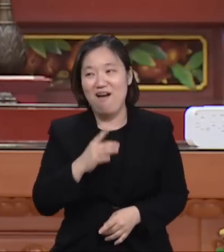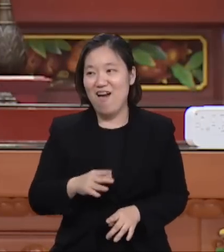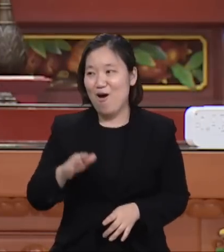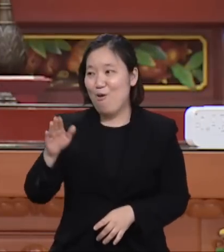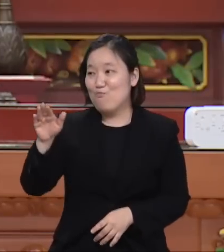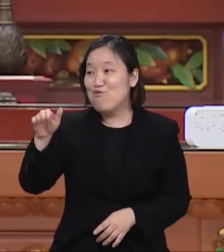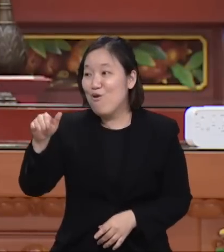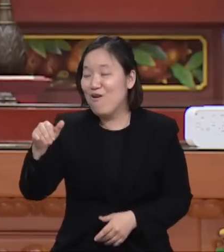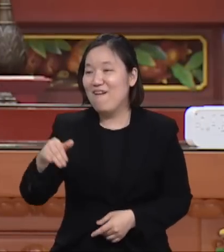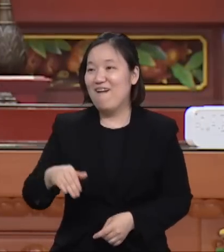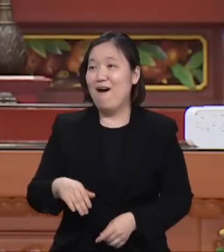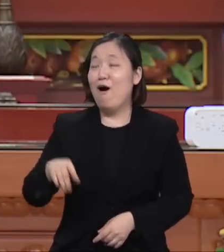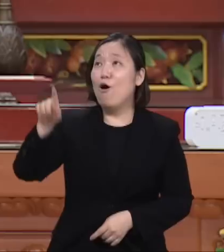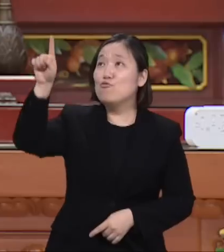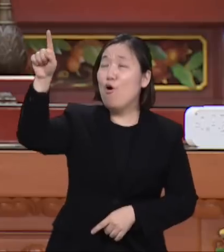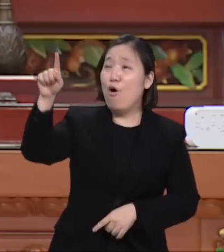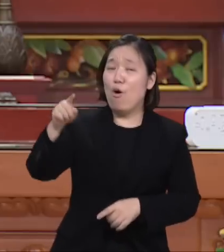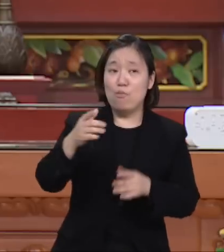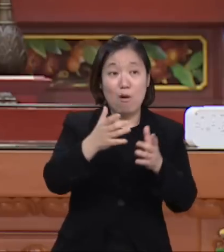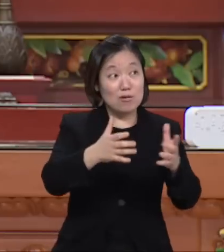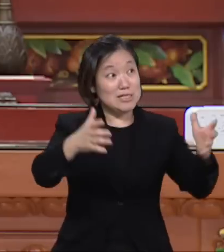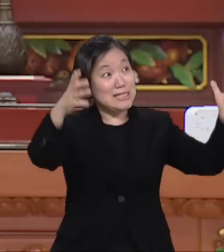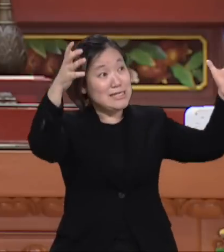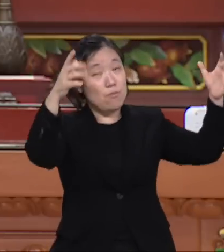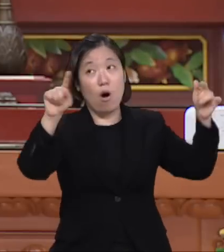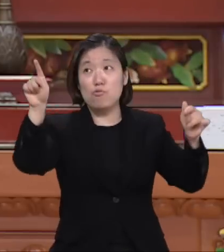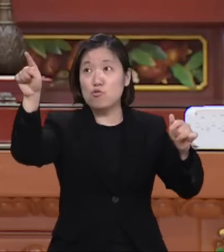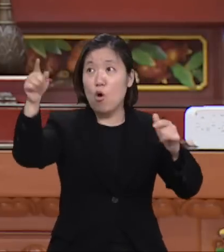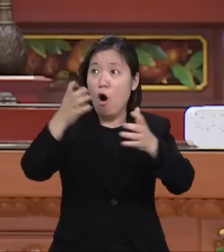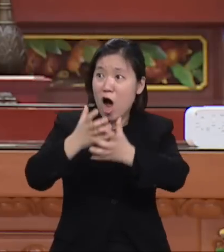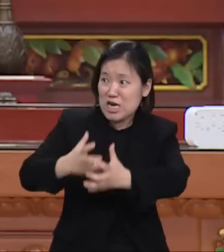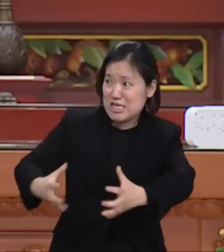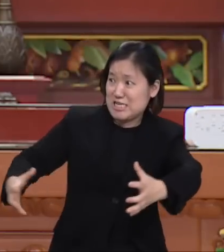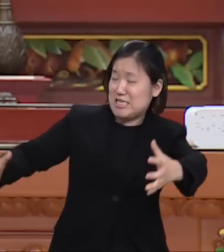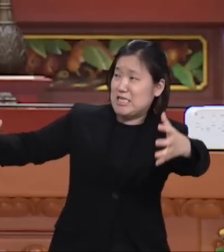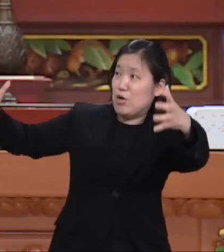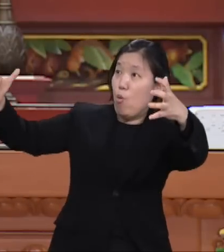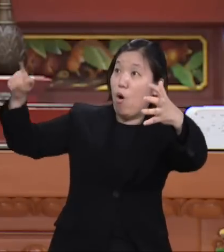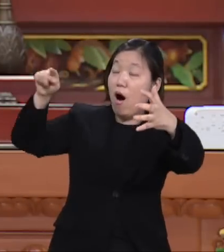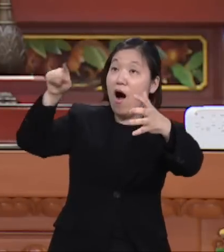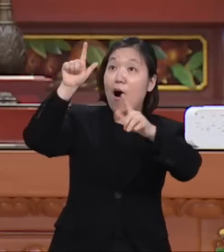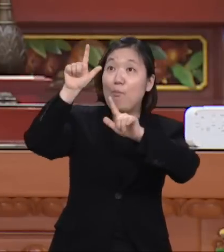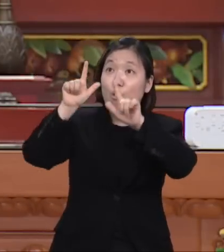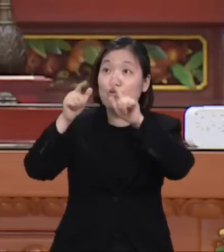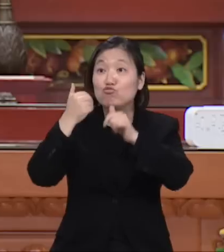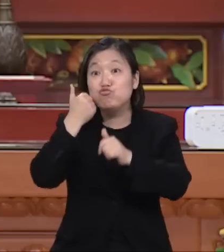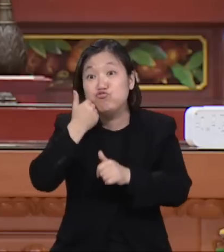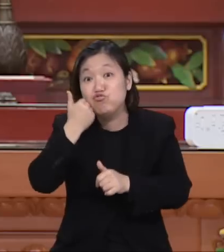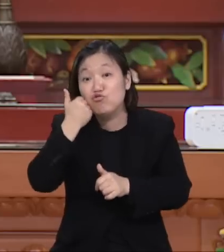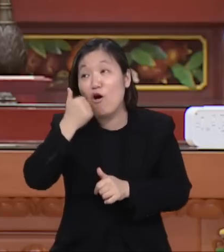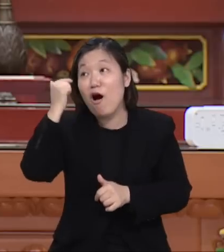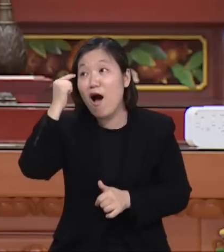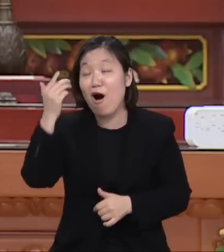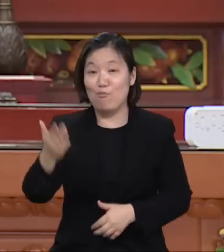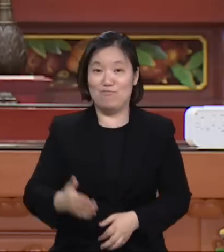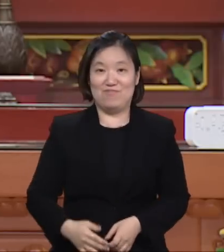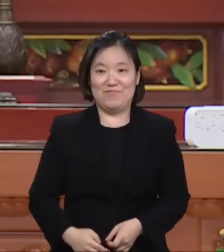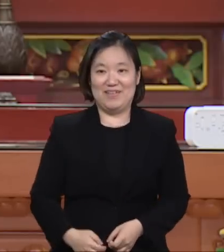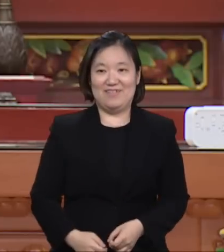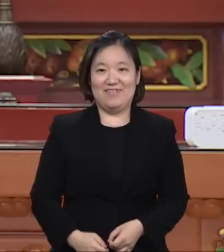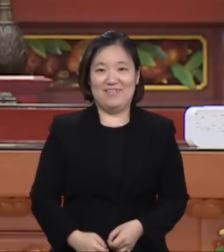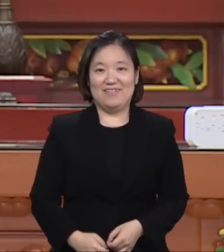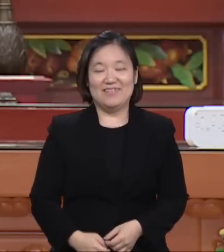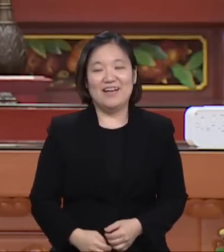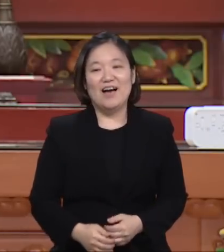저거 큰 자를 주중에서도 저거 유독 커 보이는 자루는 누구 거예요라고 물어봤더니